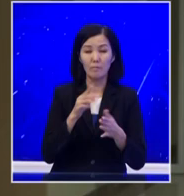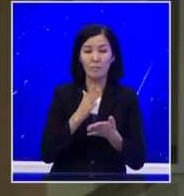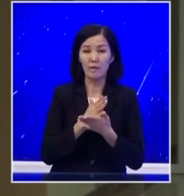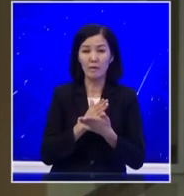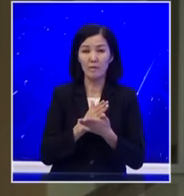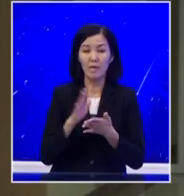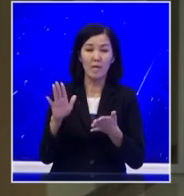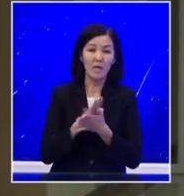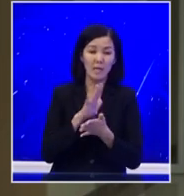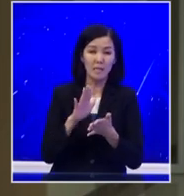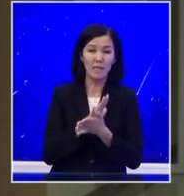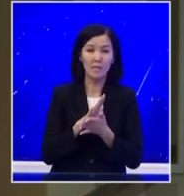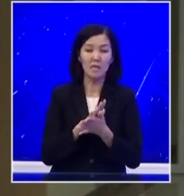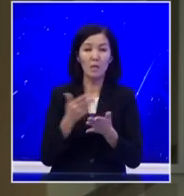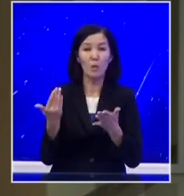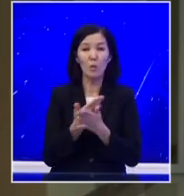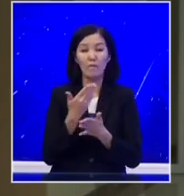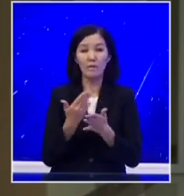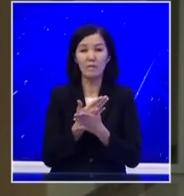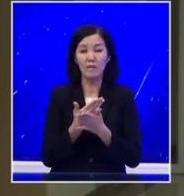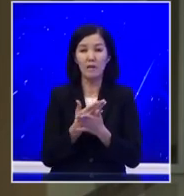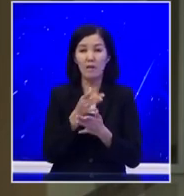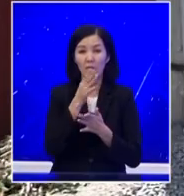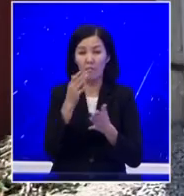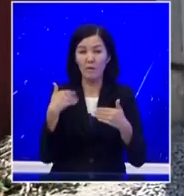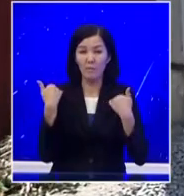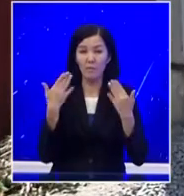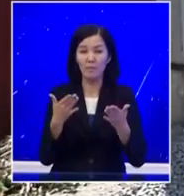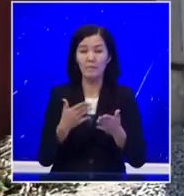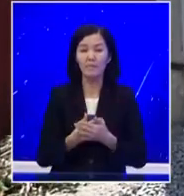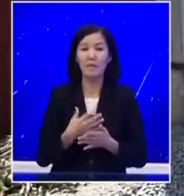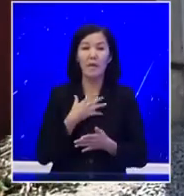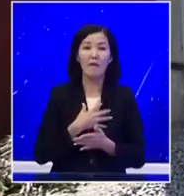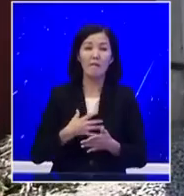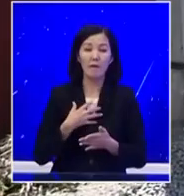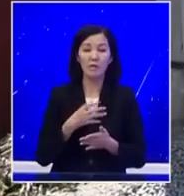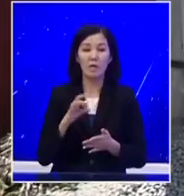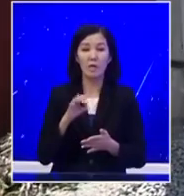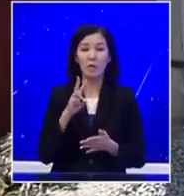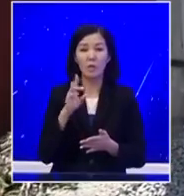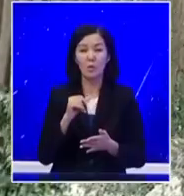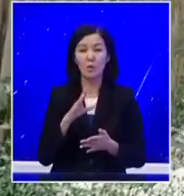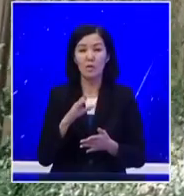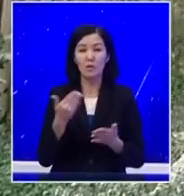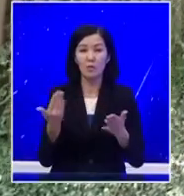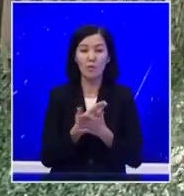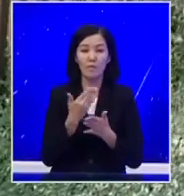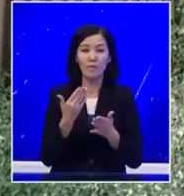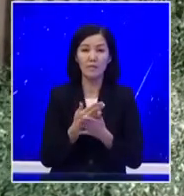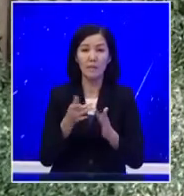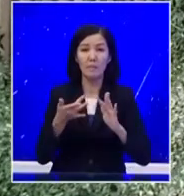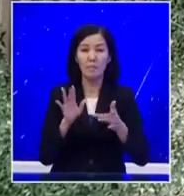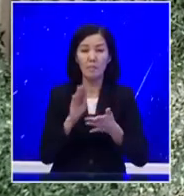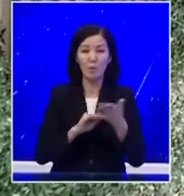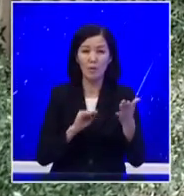номера все новости выходили во время немаловажную роль в освещении важнейших событий региона играют и блогеры